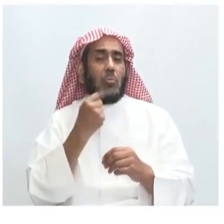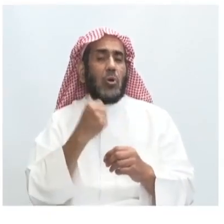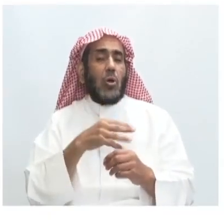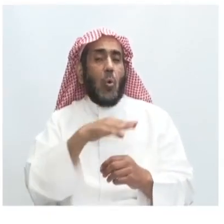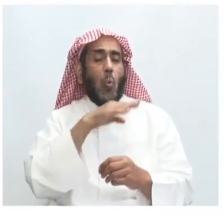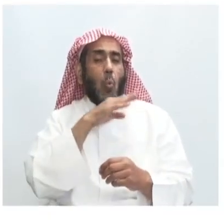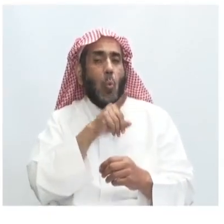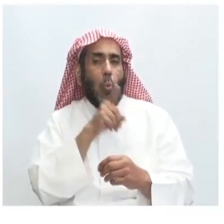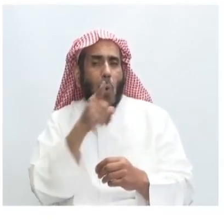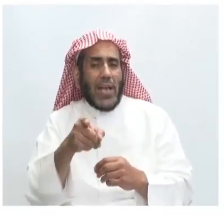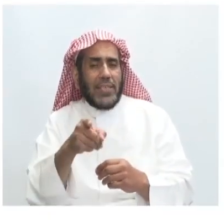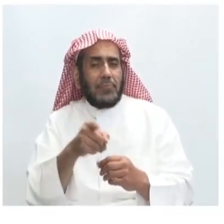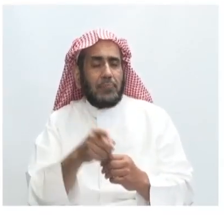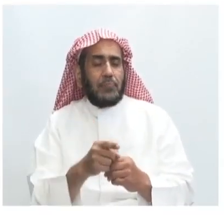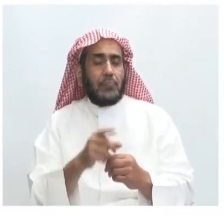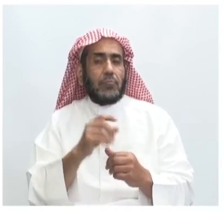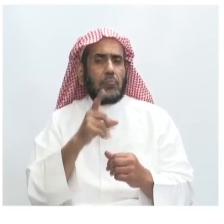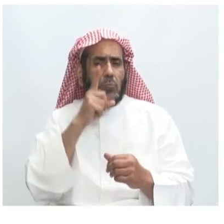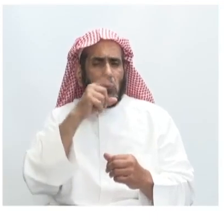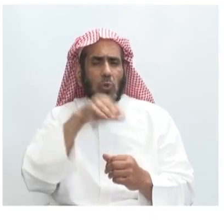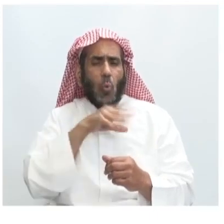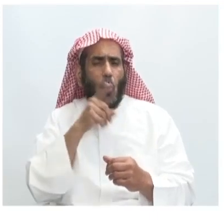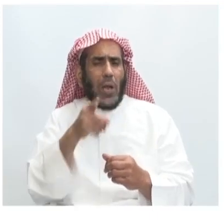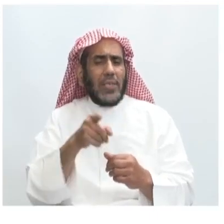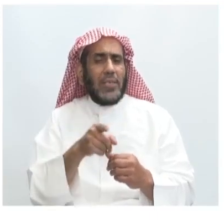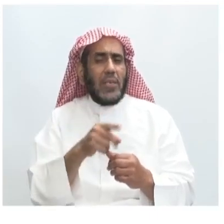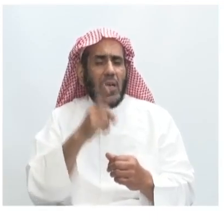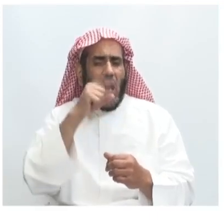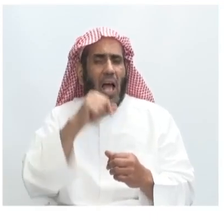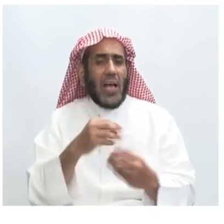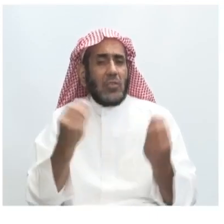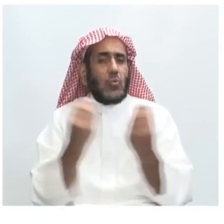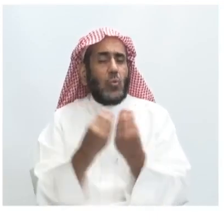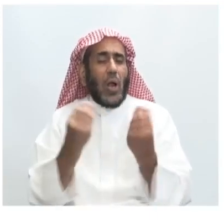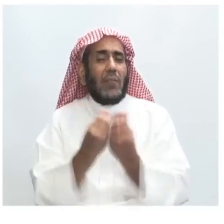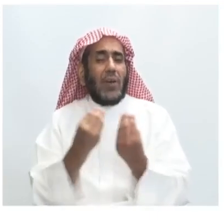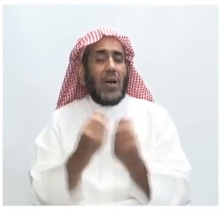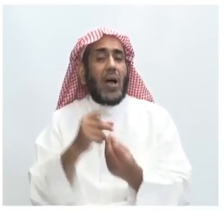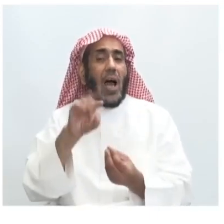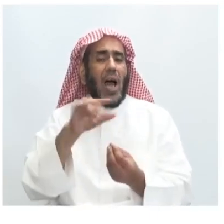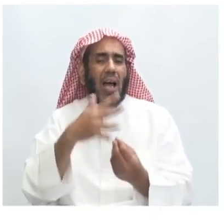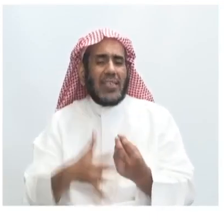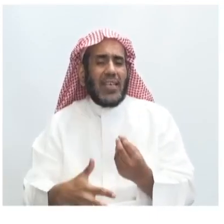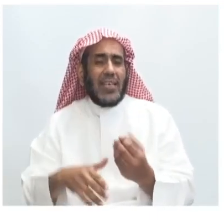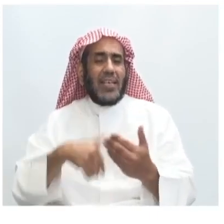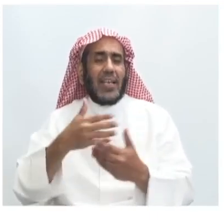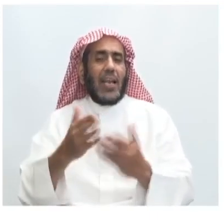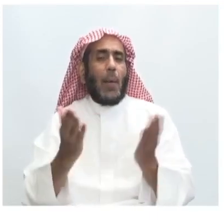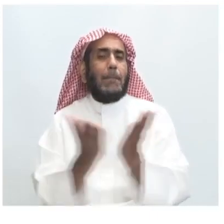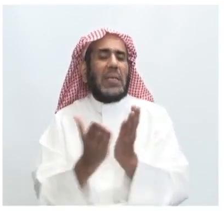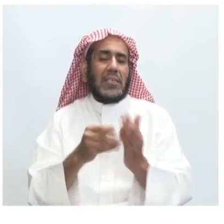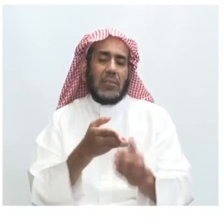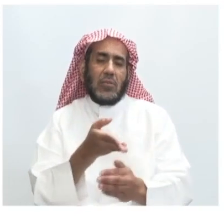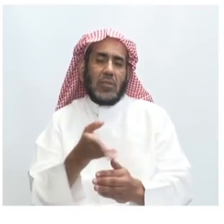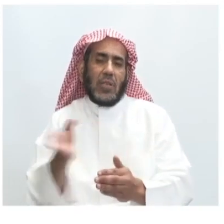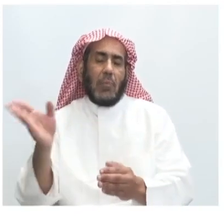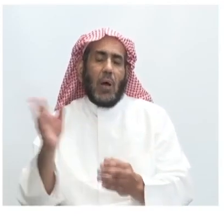والدك مثلا ان يطلب منك والدك ان ترافق اخاك الصغير الى مدرسته